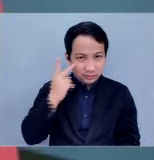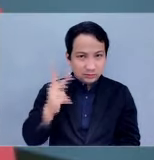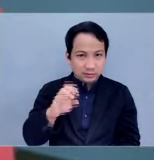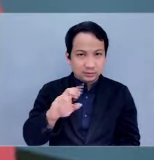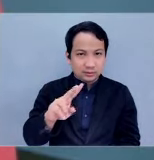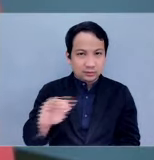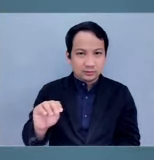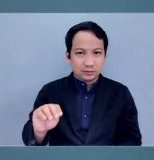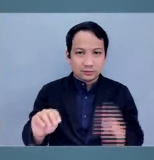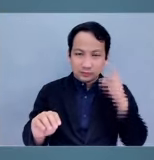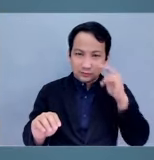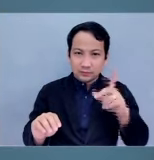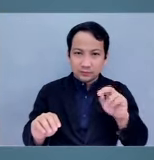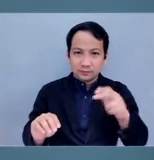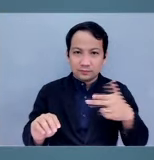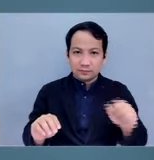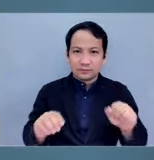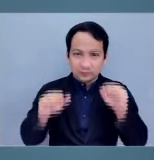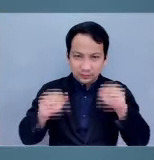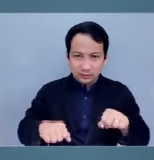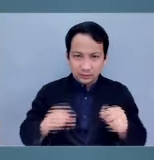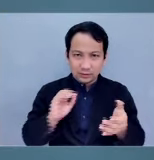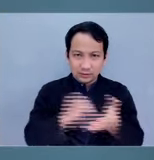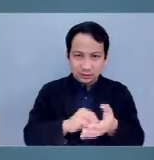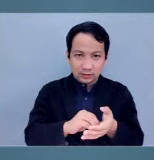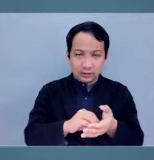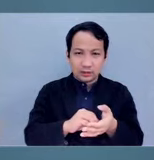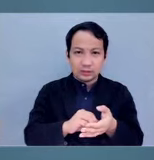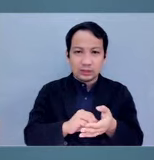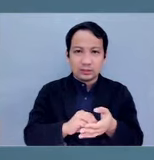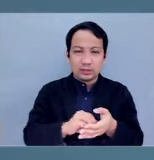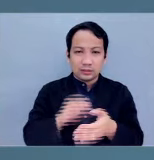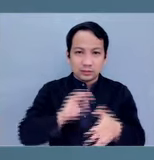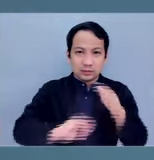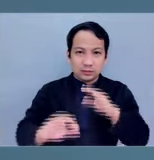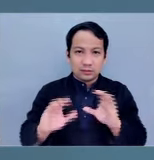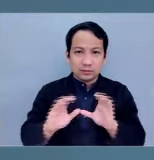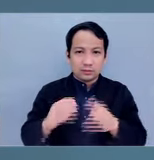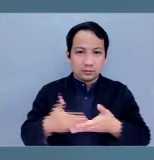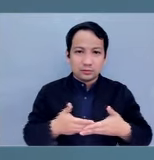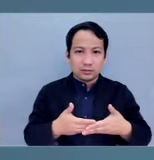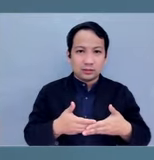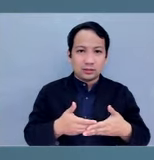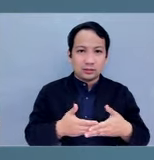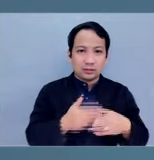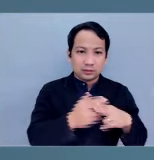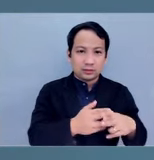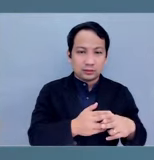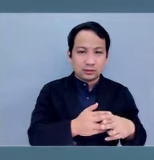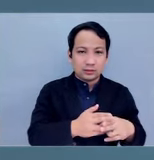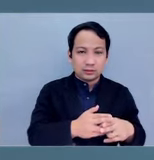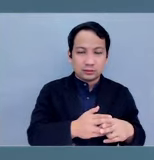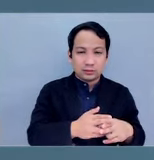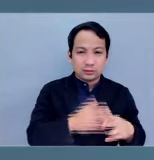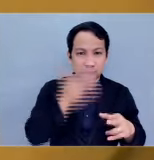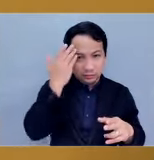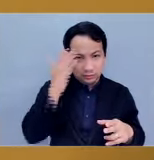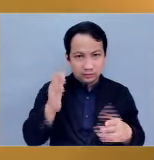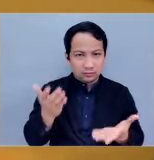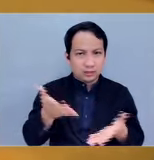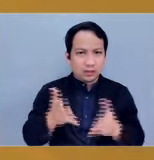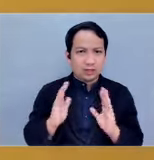Nathan. Attorney, pwede ko po bang ilagay sa birth certificate ng magiging anak ko ang pangalan ng isang tao kahit hindi niya alam? Legal ba